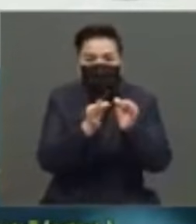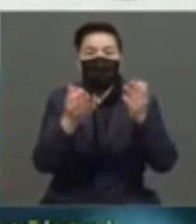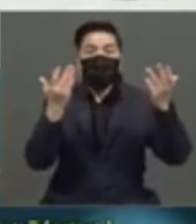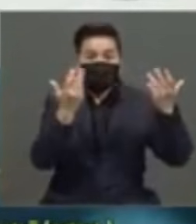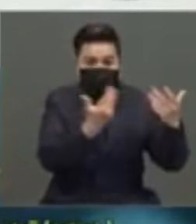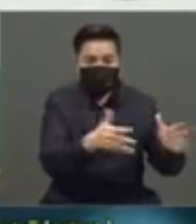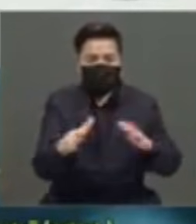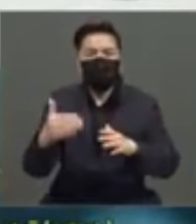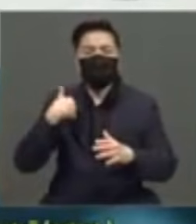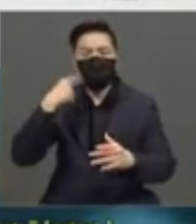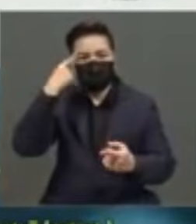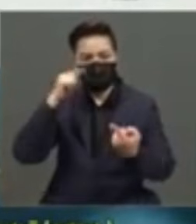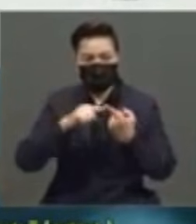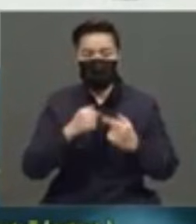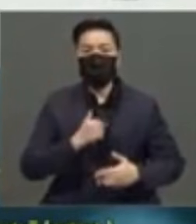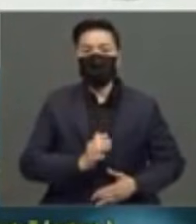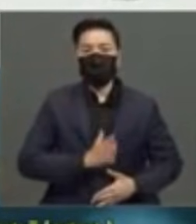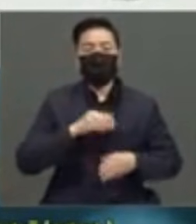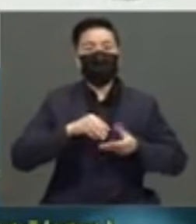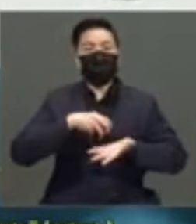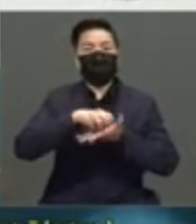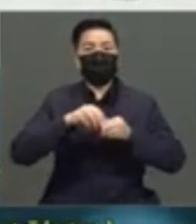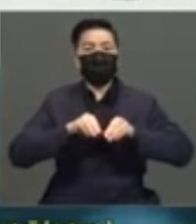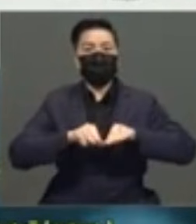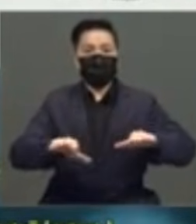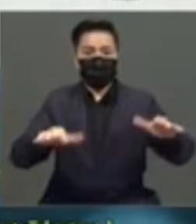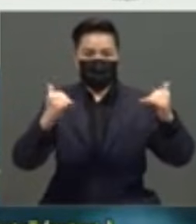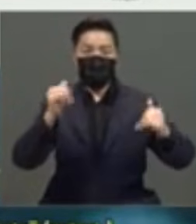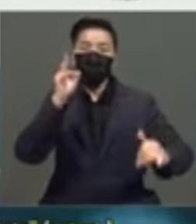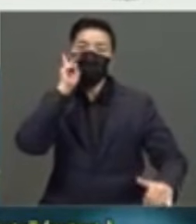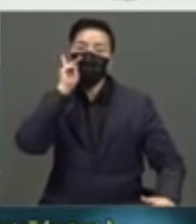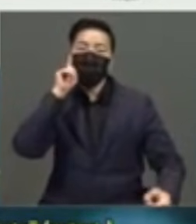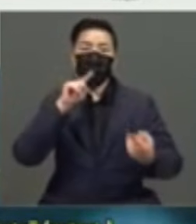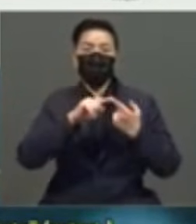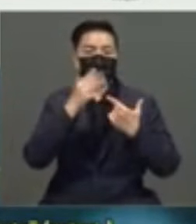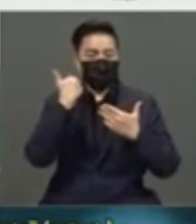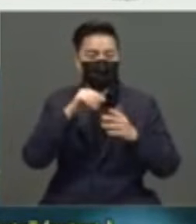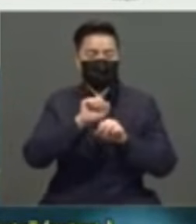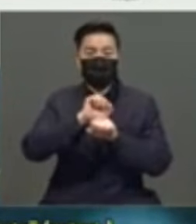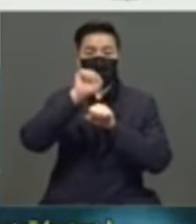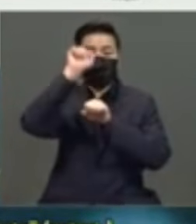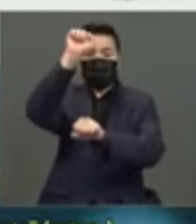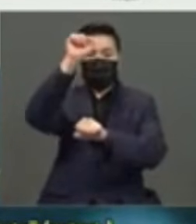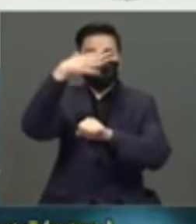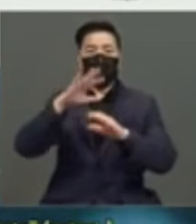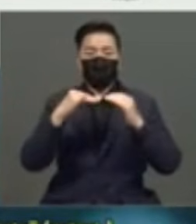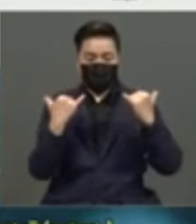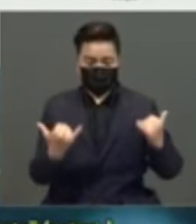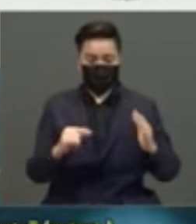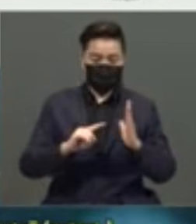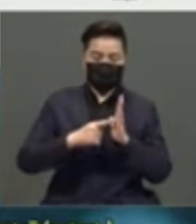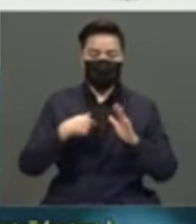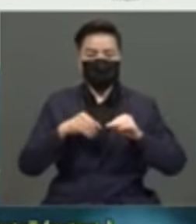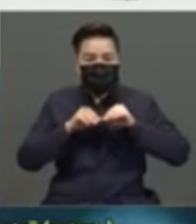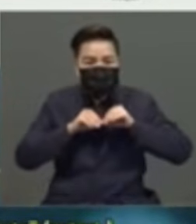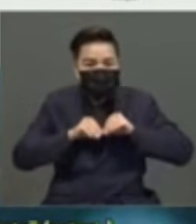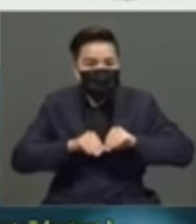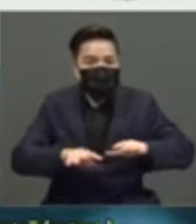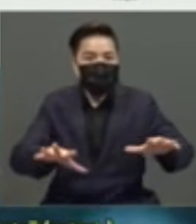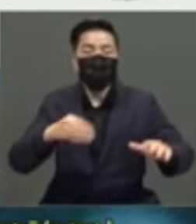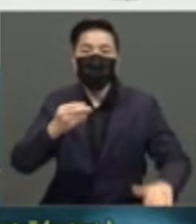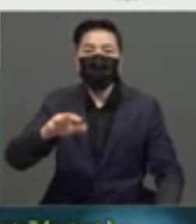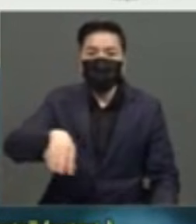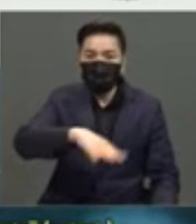แล้วเพื่อเป็นทางการวันนี้เป็นวันแรกของการแถลงข่าวหลังจากการออกข้อกำหนดนี้นะครับก็จะ